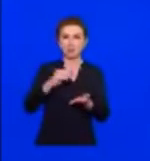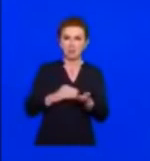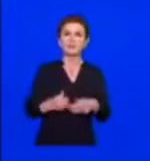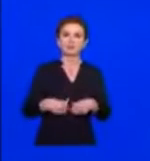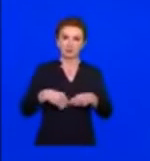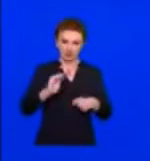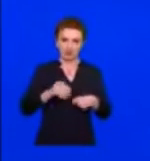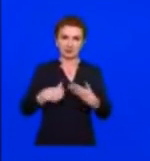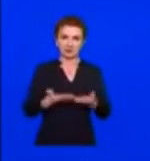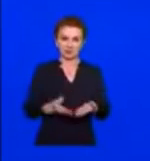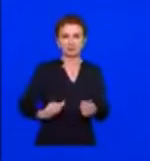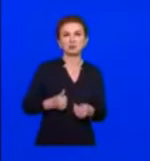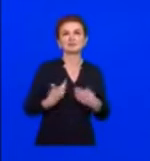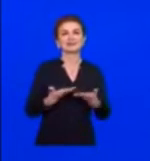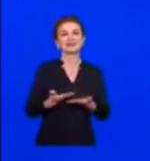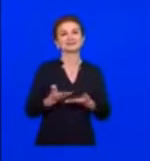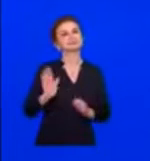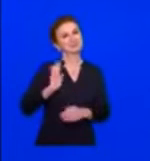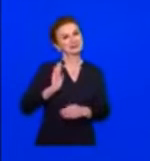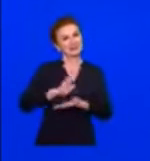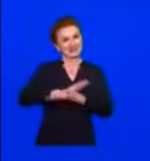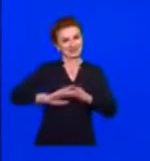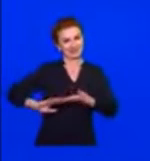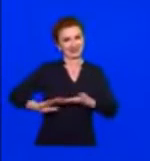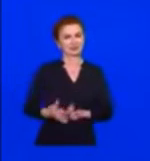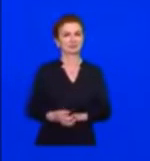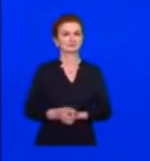żeby zapewnić bezpieczeństwo sanitarne.